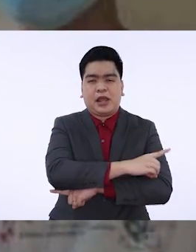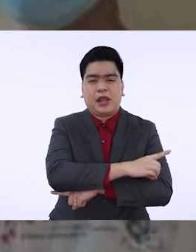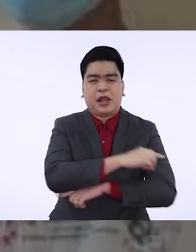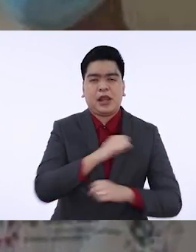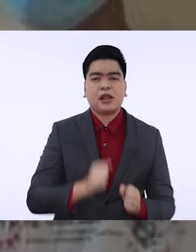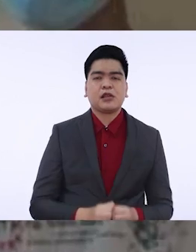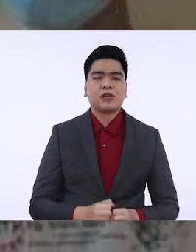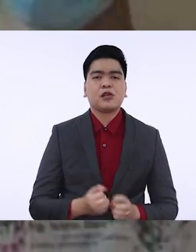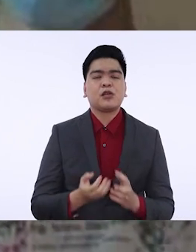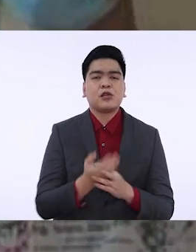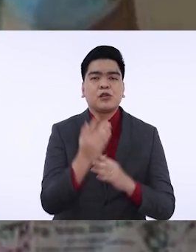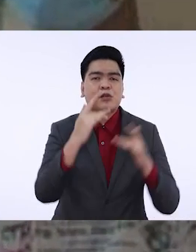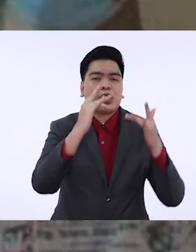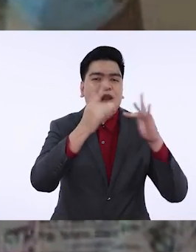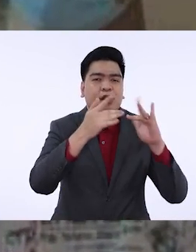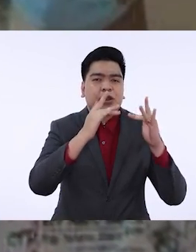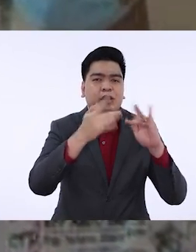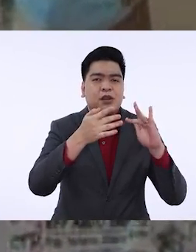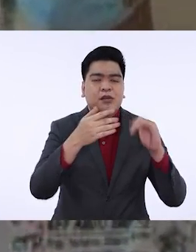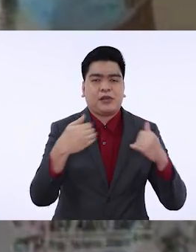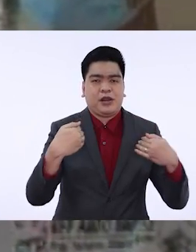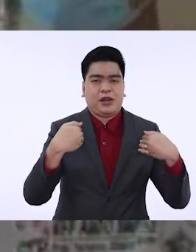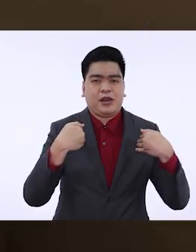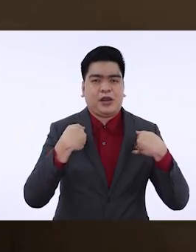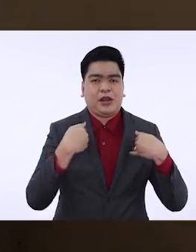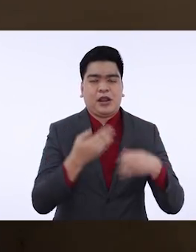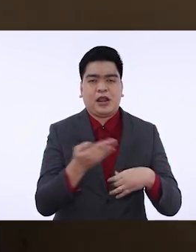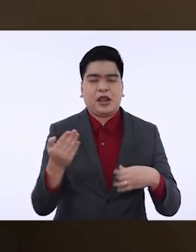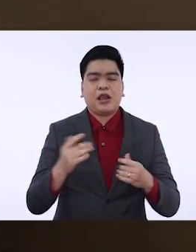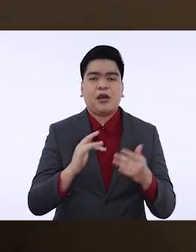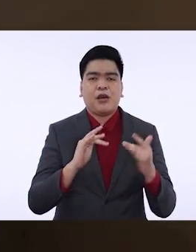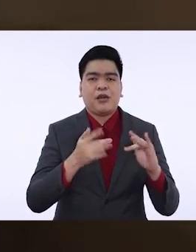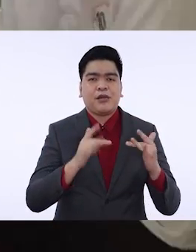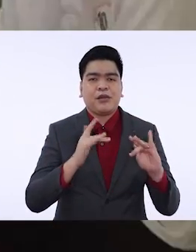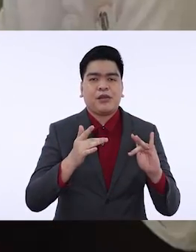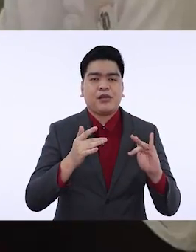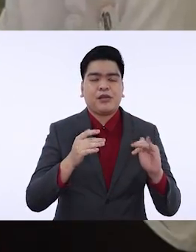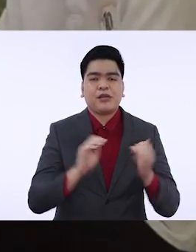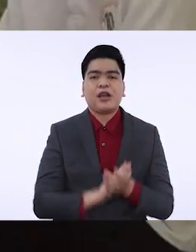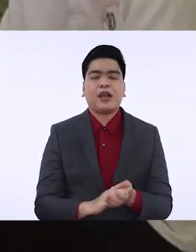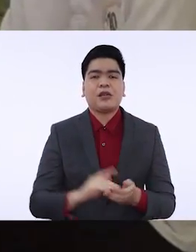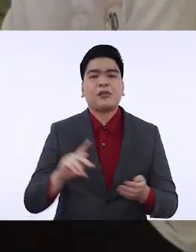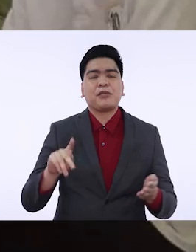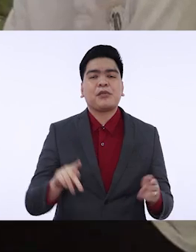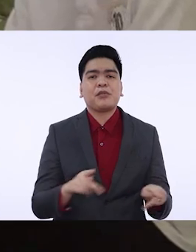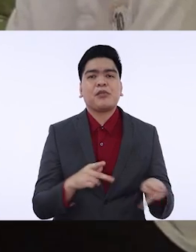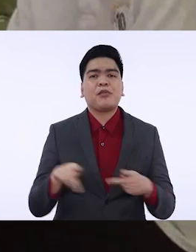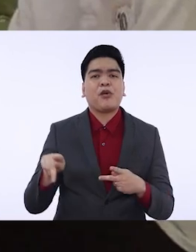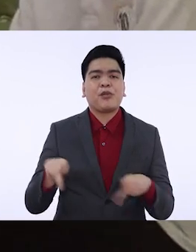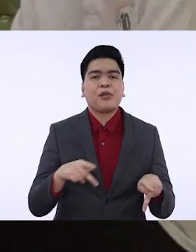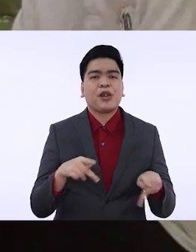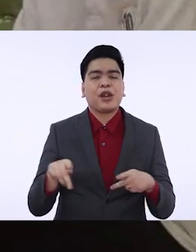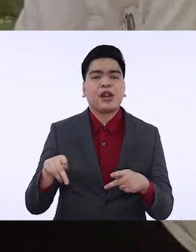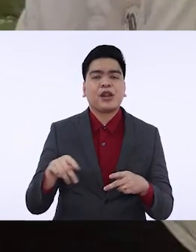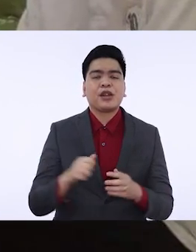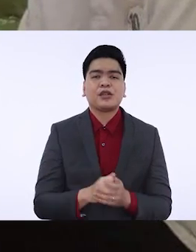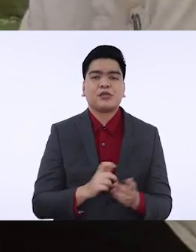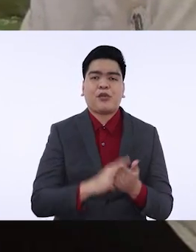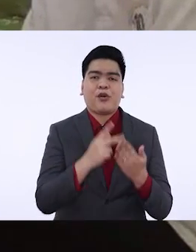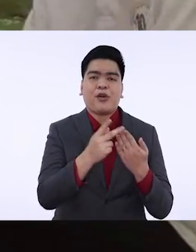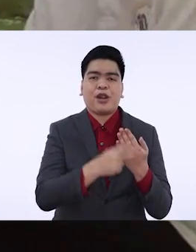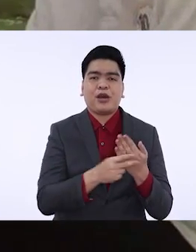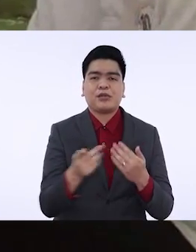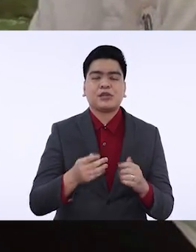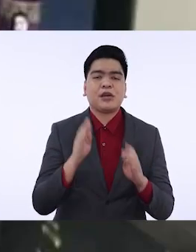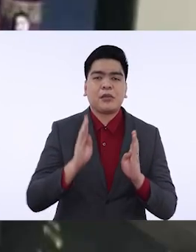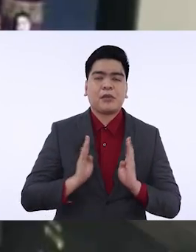ng video conferencing, nagkaroon ng isang online entertainment ang mga kapatid na nasa kapisan ng binhi,